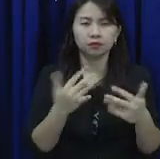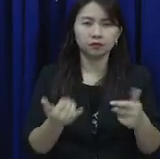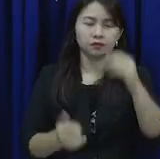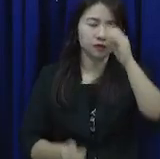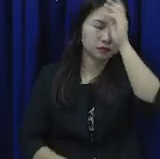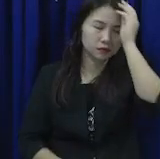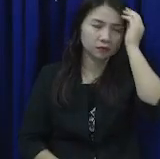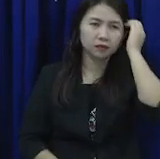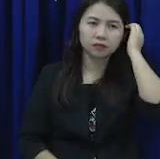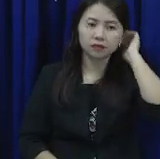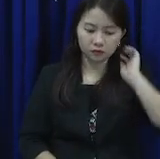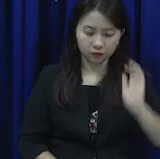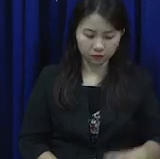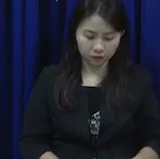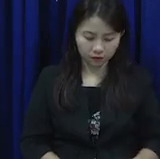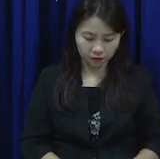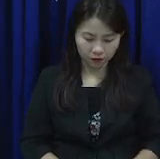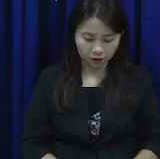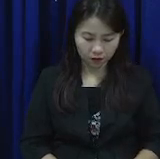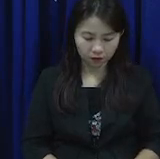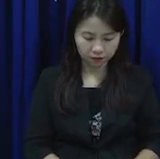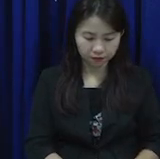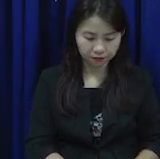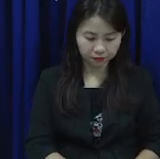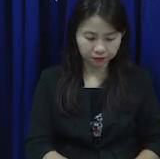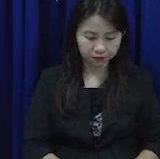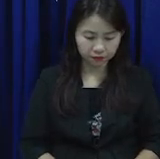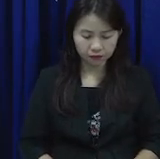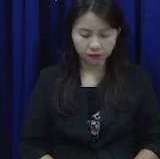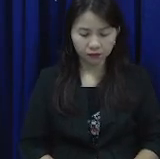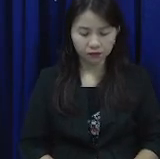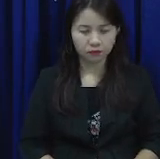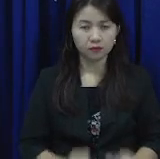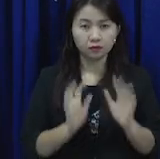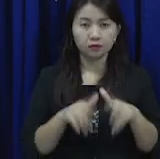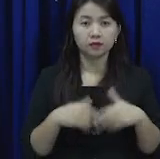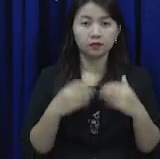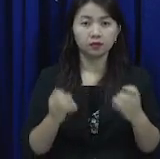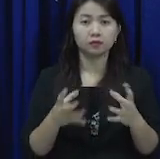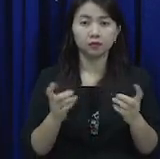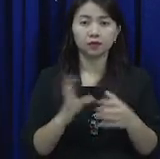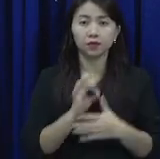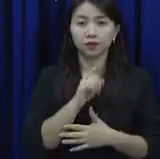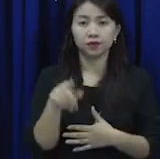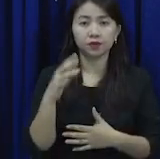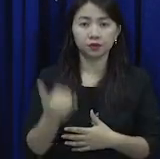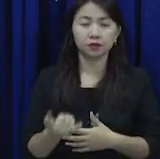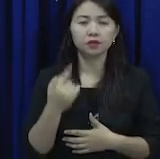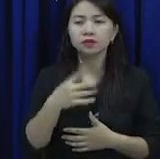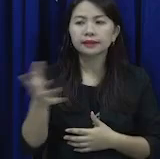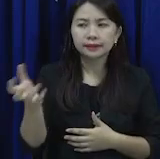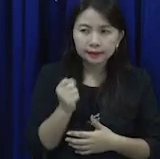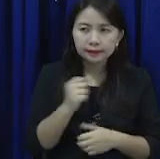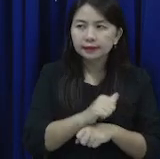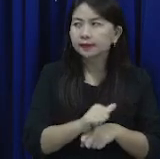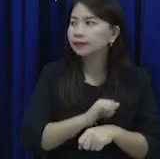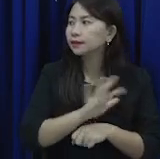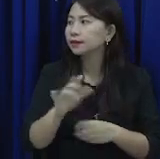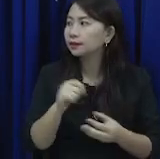trabahong maayos oh may trabahong maayos ilan sa inyo nakakatanggap ng ganyang klaseng advice